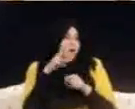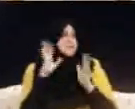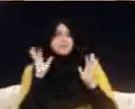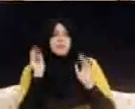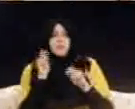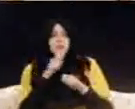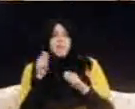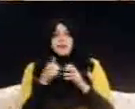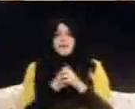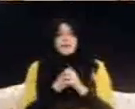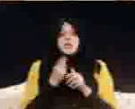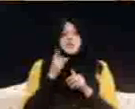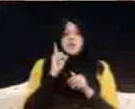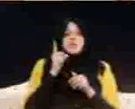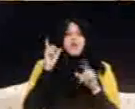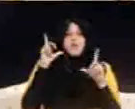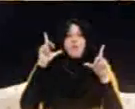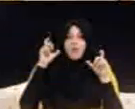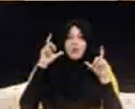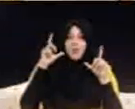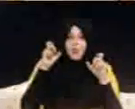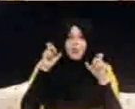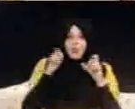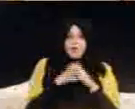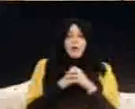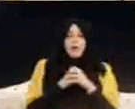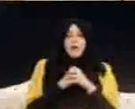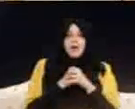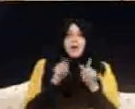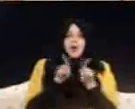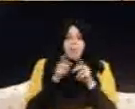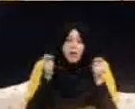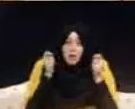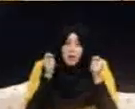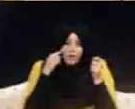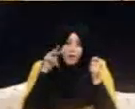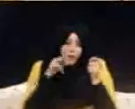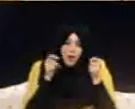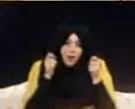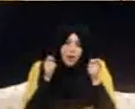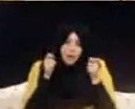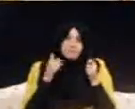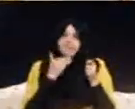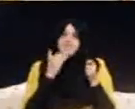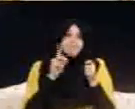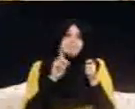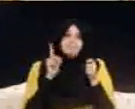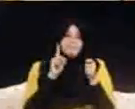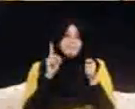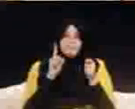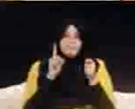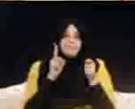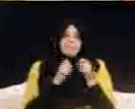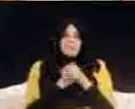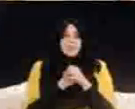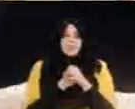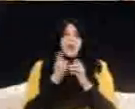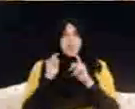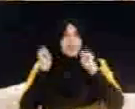تماما. إلا إذا كانت هذه الصور يعني من الإدمان على هذه الصور، هذا اللي ماهوش مقبول. ماشي واحد غاوك يعمر